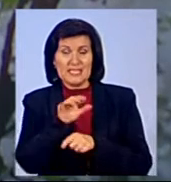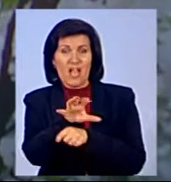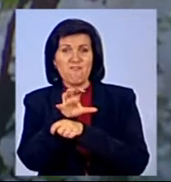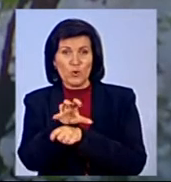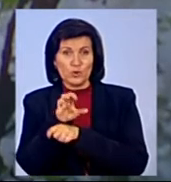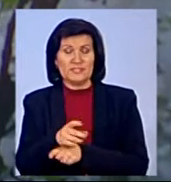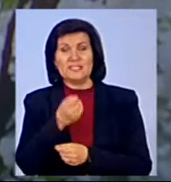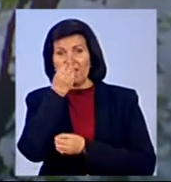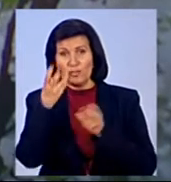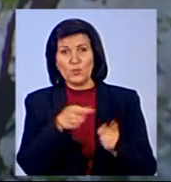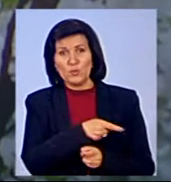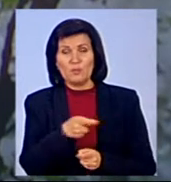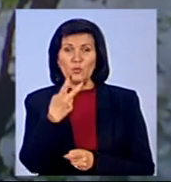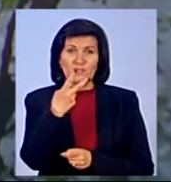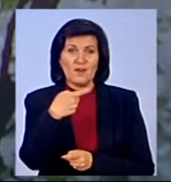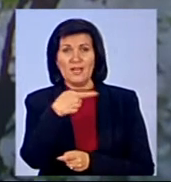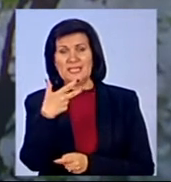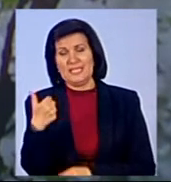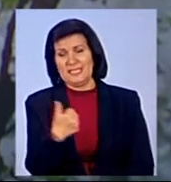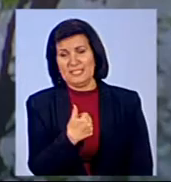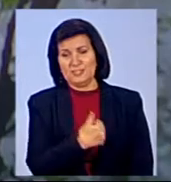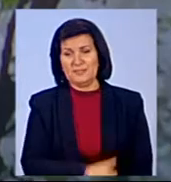впродовж 2-3 тижнів.